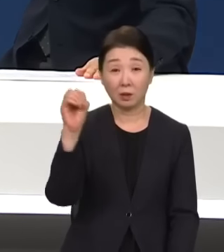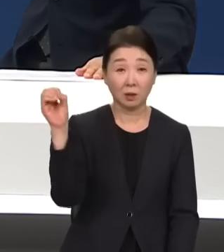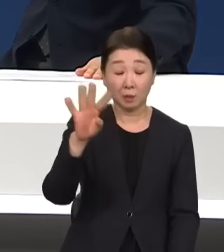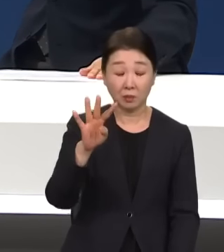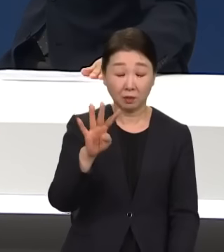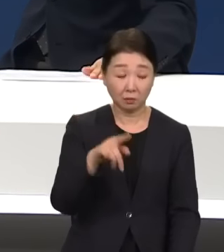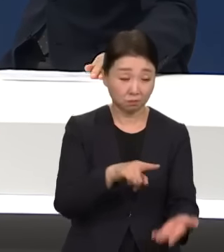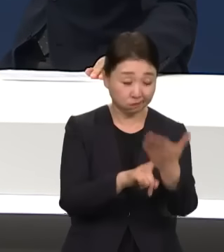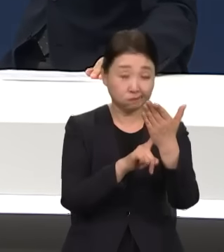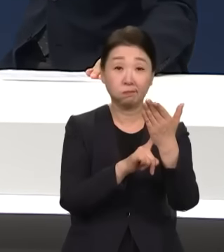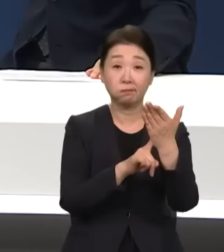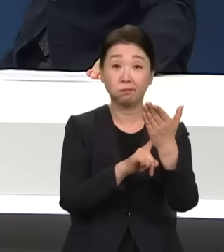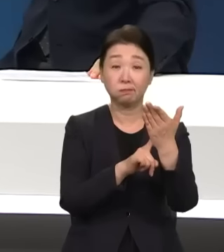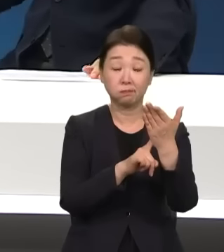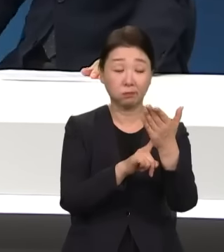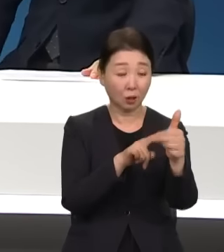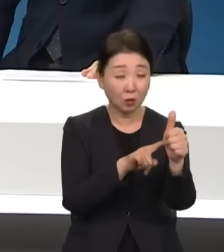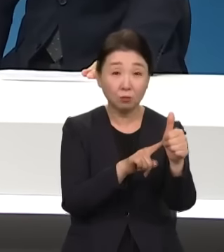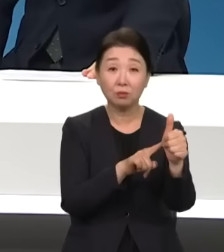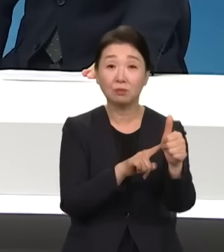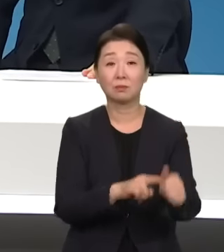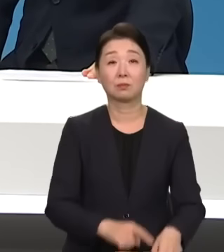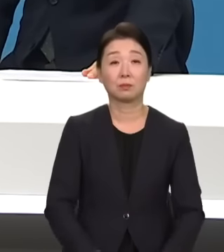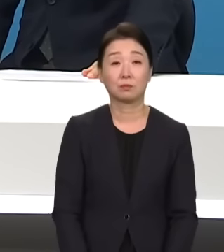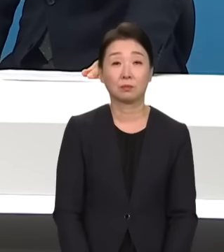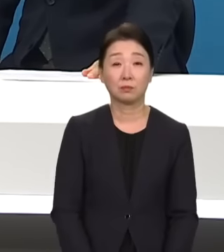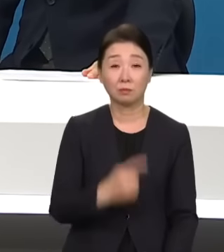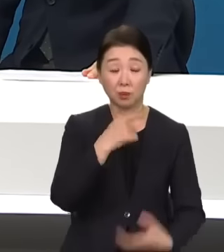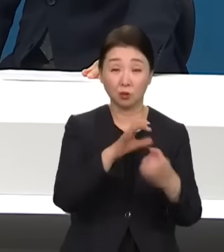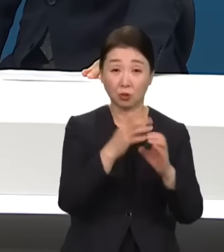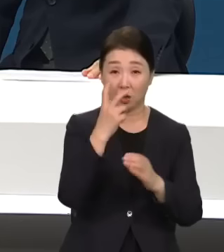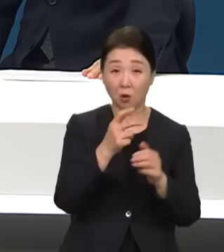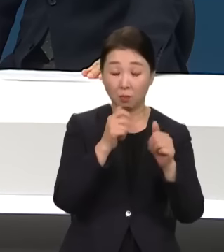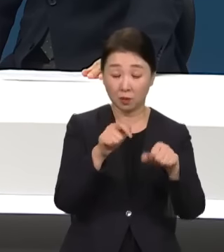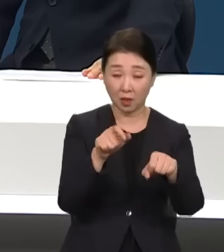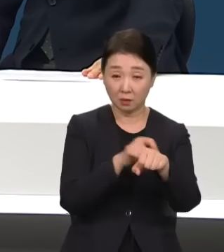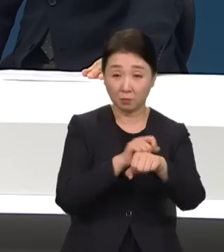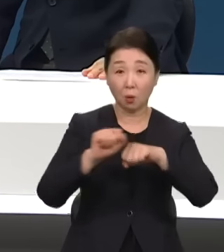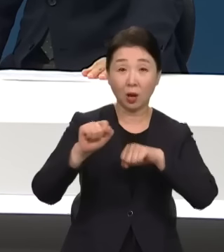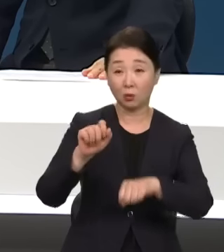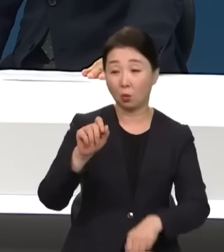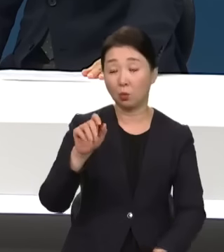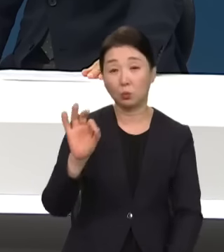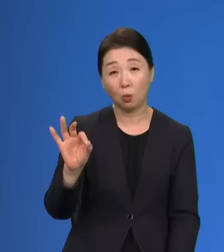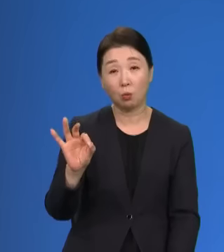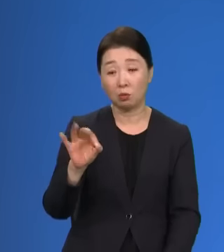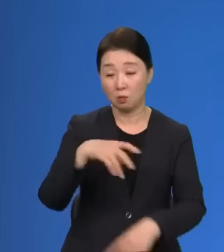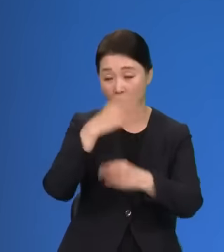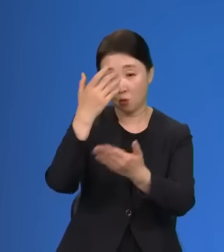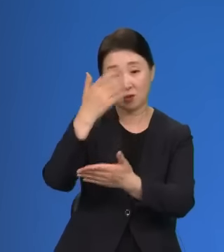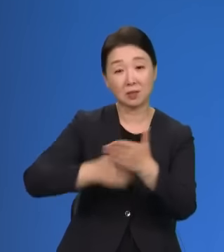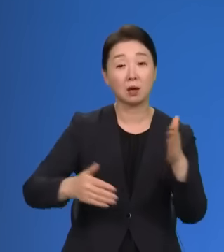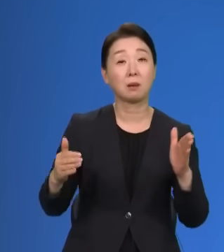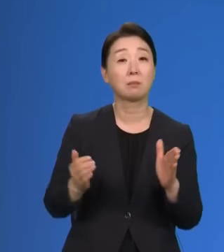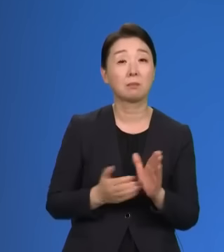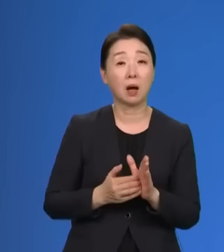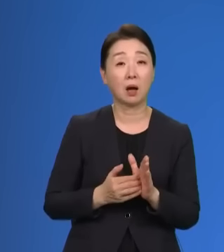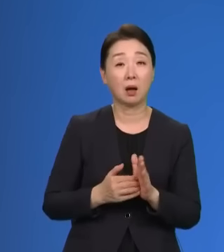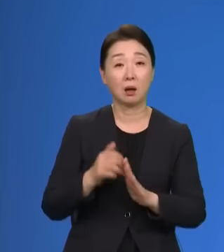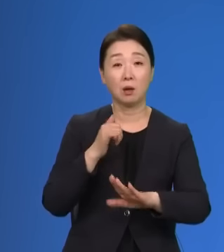갑자기 튀어나온 그분, 뭐 이렇게 좀 잡아봤는데요. 네. 민주당이 검찰 특활비를 전액 삭감하면서 정작